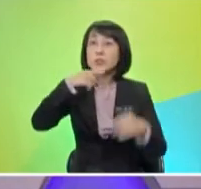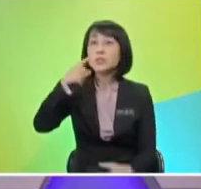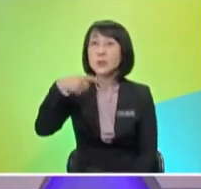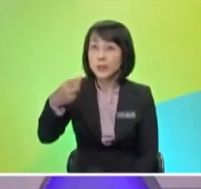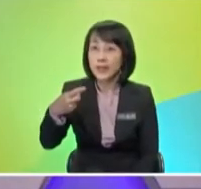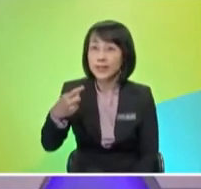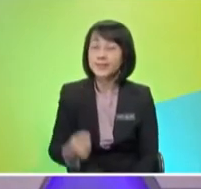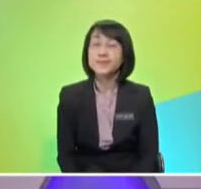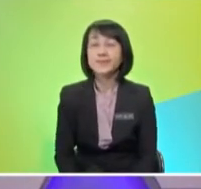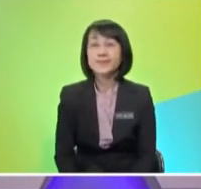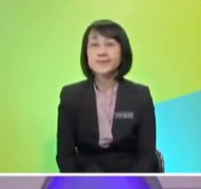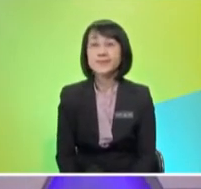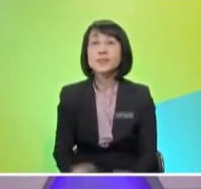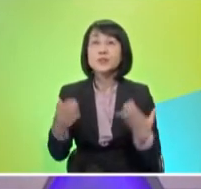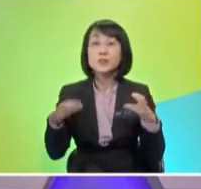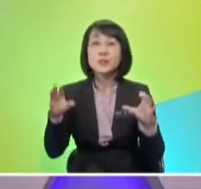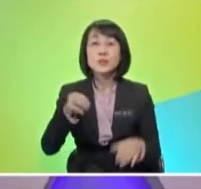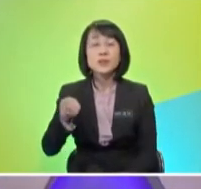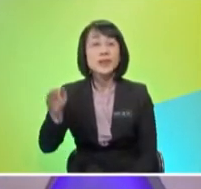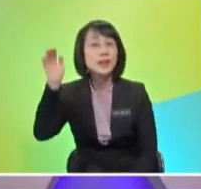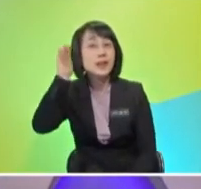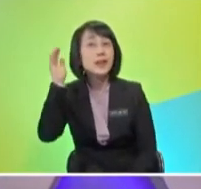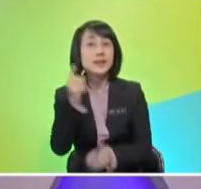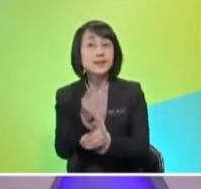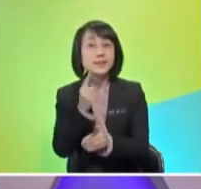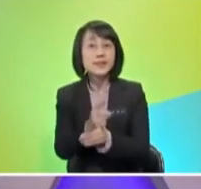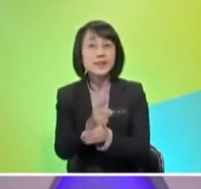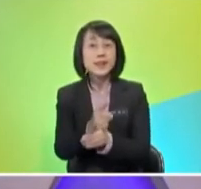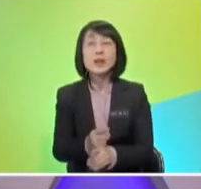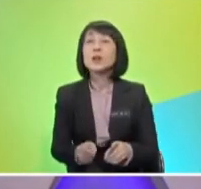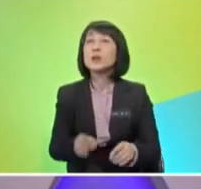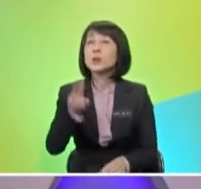coba kamu dengar betul-betul 206